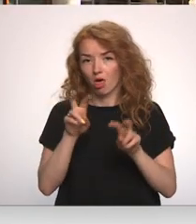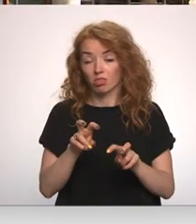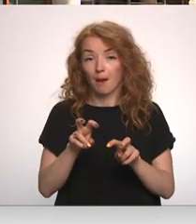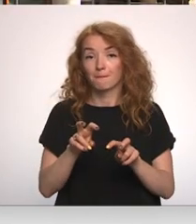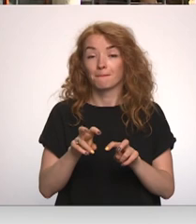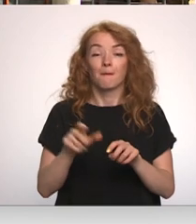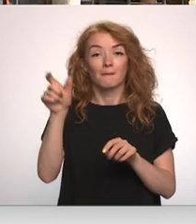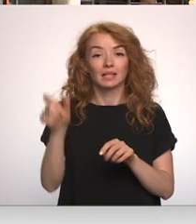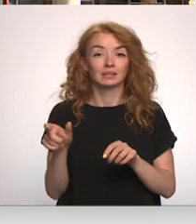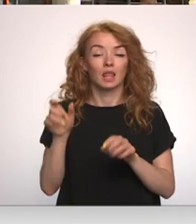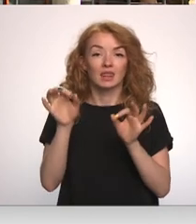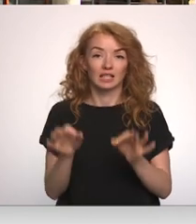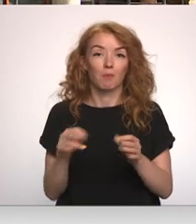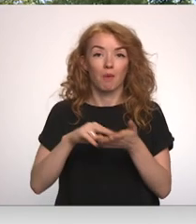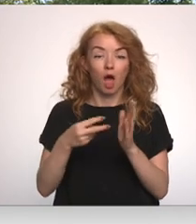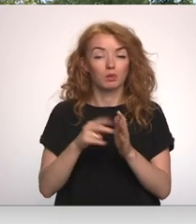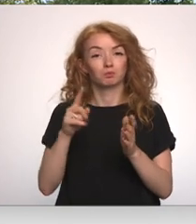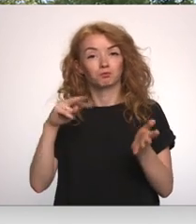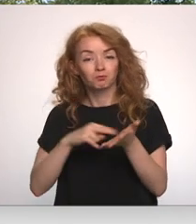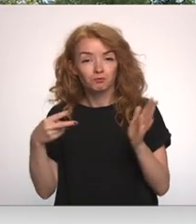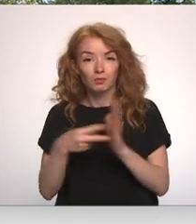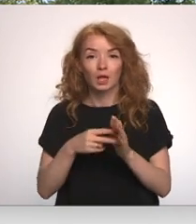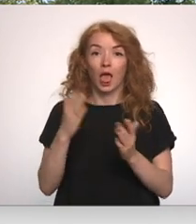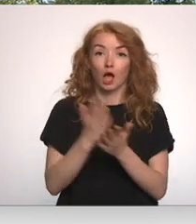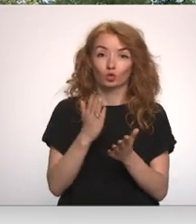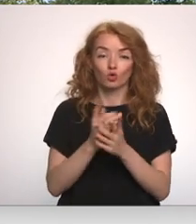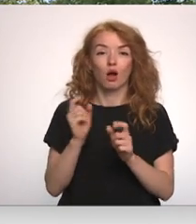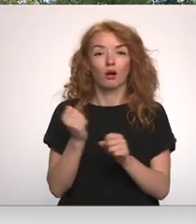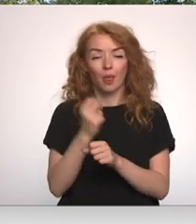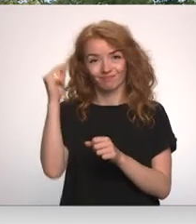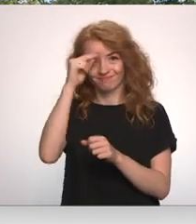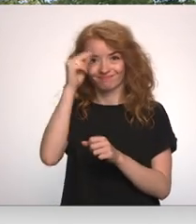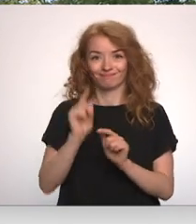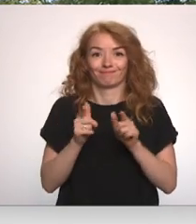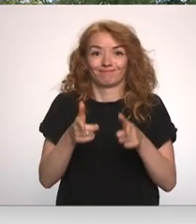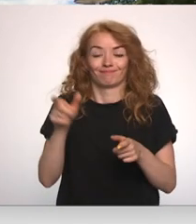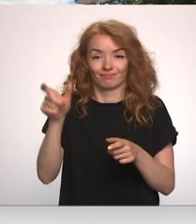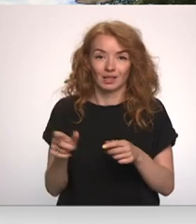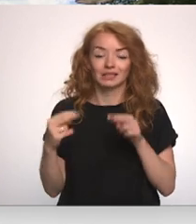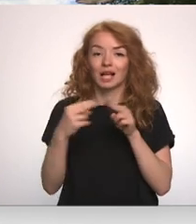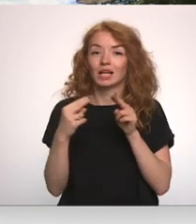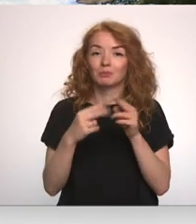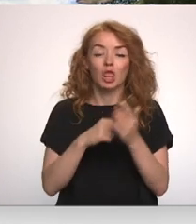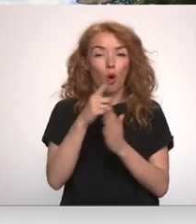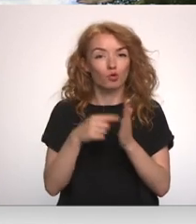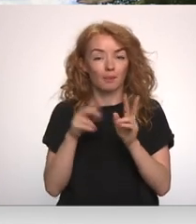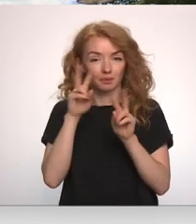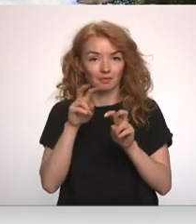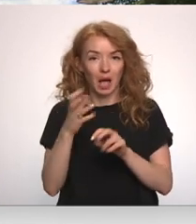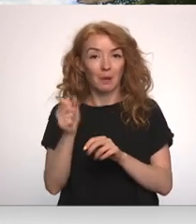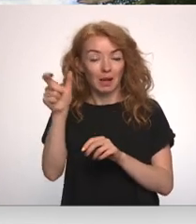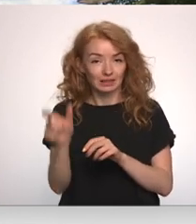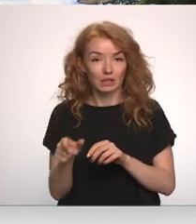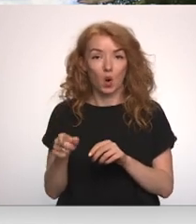tiesību plāna ietvaros paredzēta gan topošo, gan praktizējošo mediķu apmācību saskarsmes jautājumos ar pacientiem. Pacientu